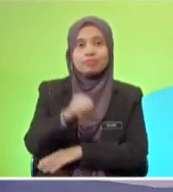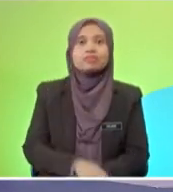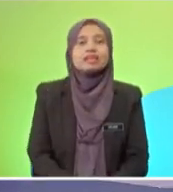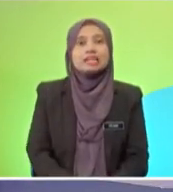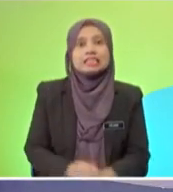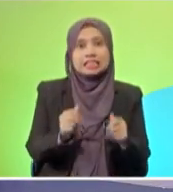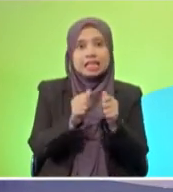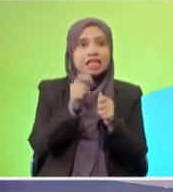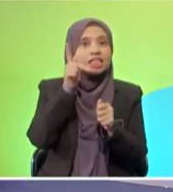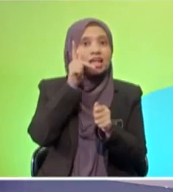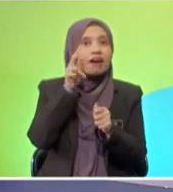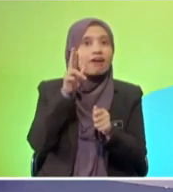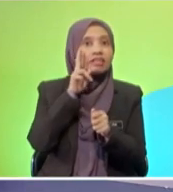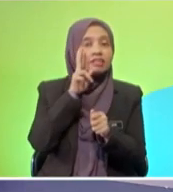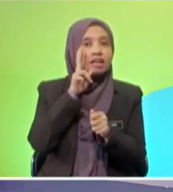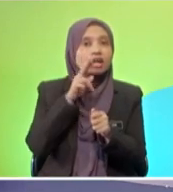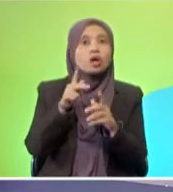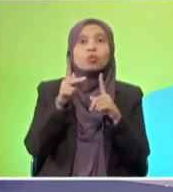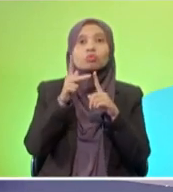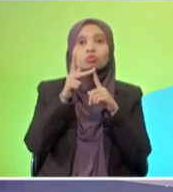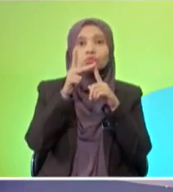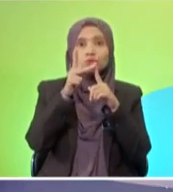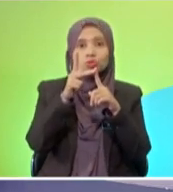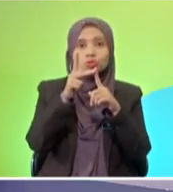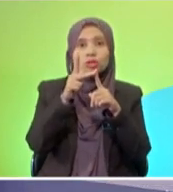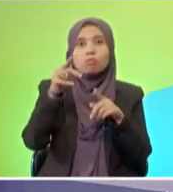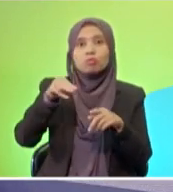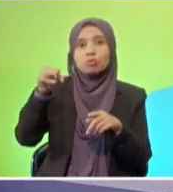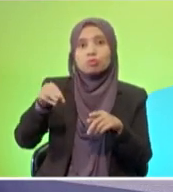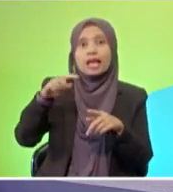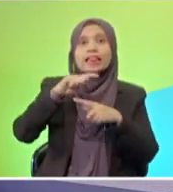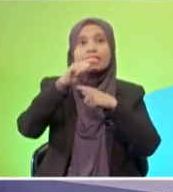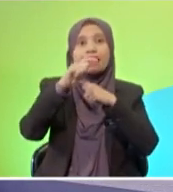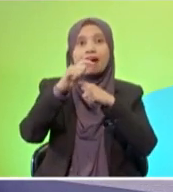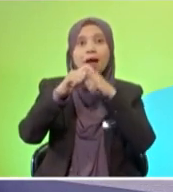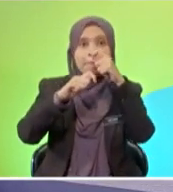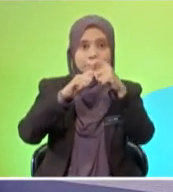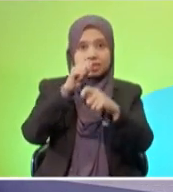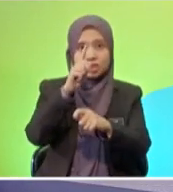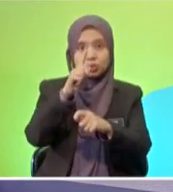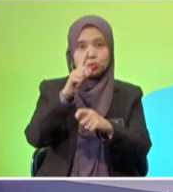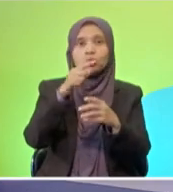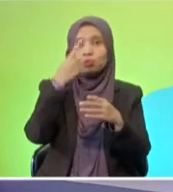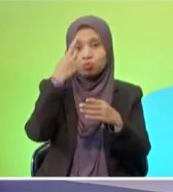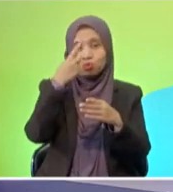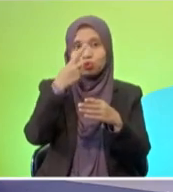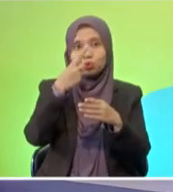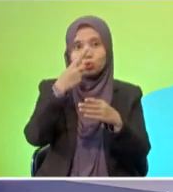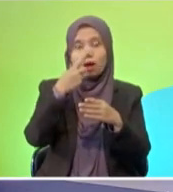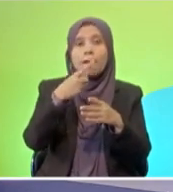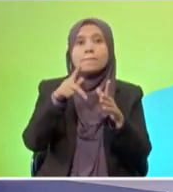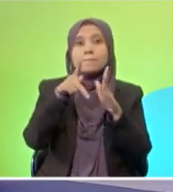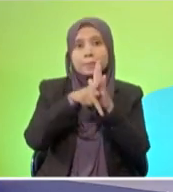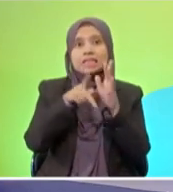pastinya untuk slot ini kita tidak khususkan kepada murid-murid yang berada di tahap 1 mata pelajaran hari ini adalah pendidikan